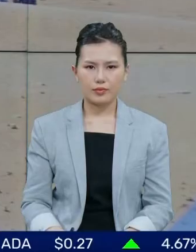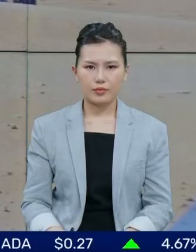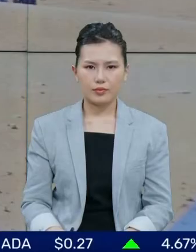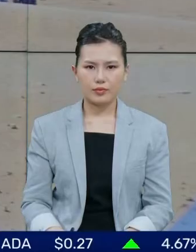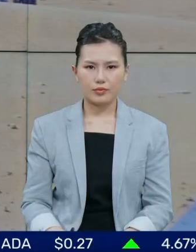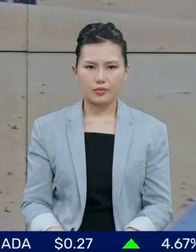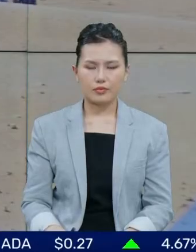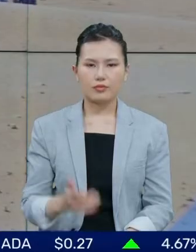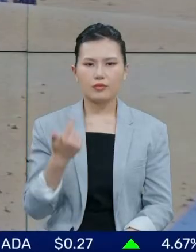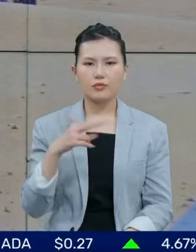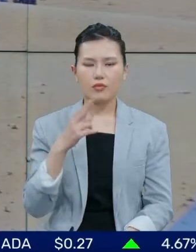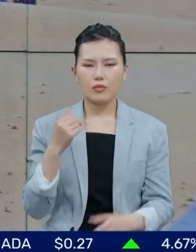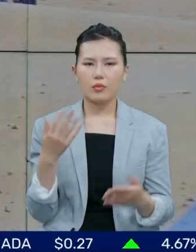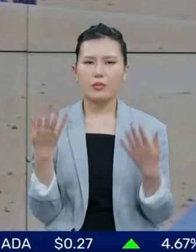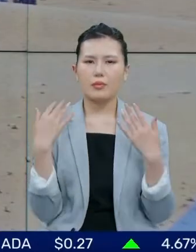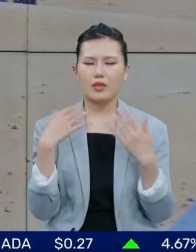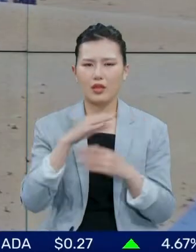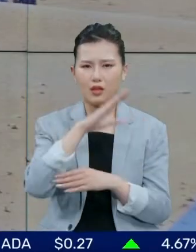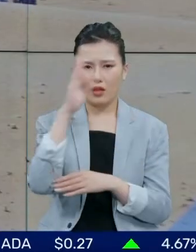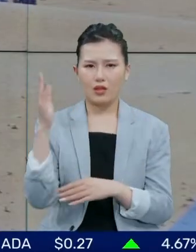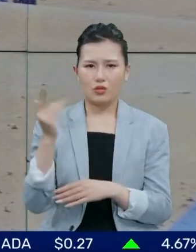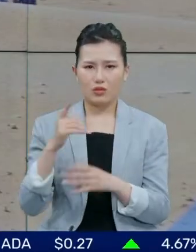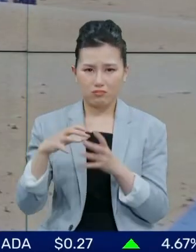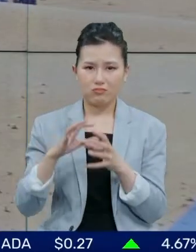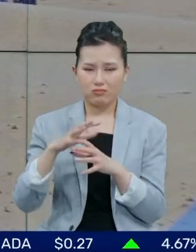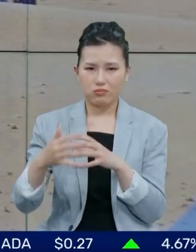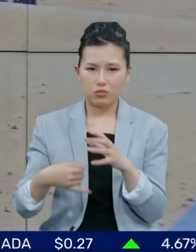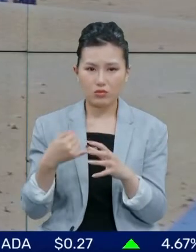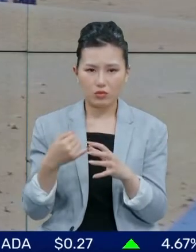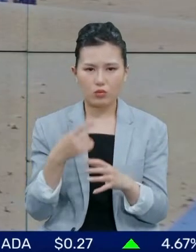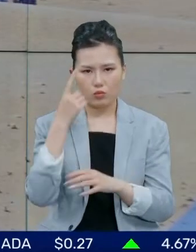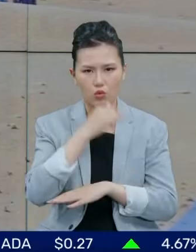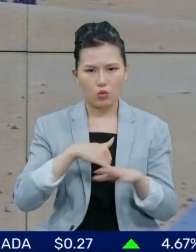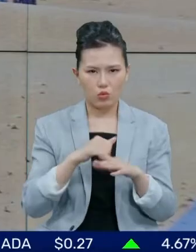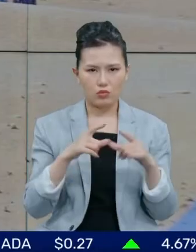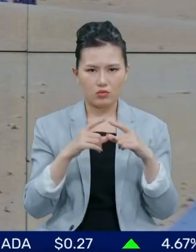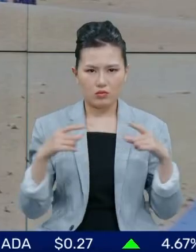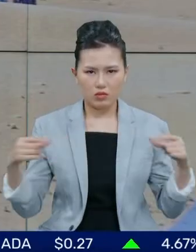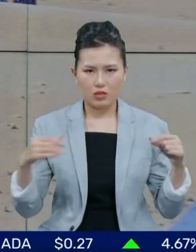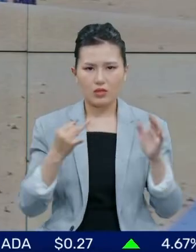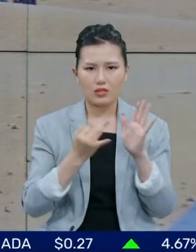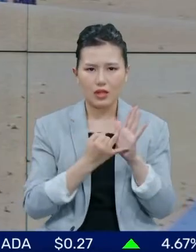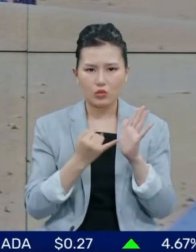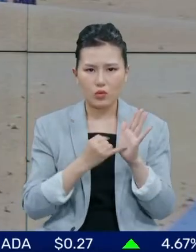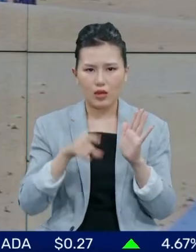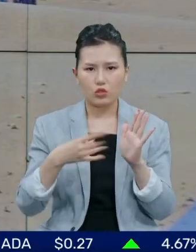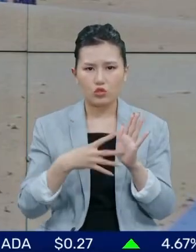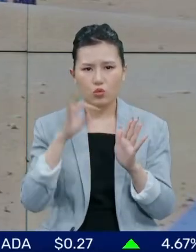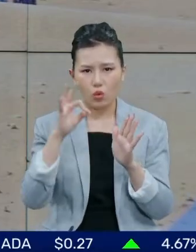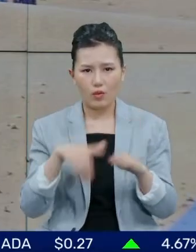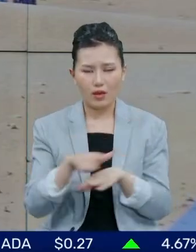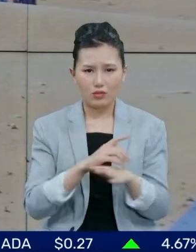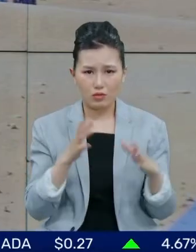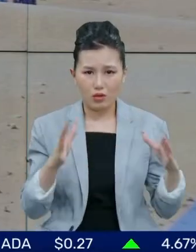Уур амьсгалын өөрчлөлтөөс шалтгаалan Монгол улсын нийт газар нутгийн 76.9% нь цөлжилтөд нэрэгдээд байна. Сүүлийн жилүүдэд дундаж